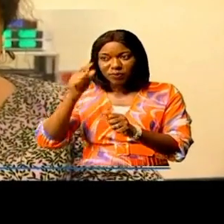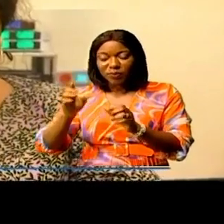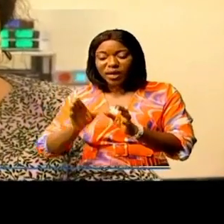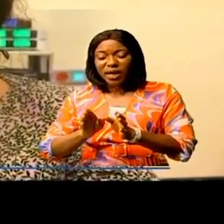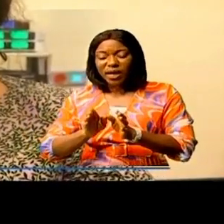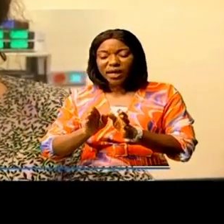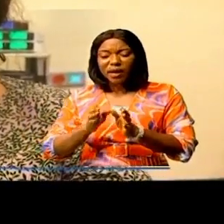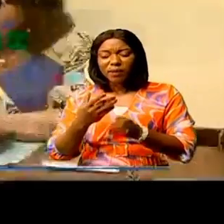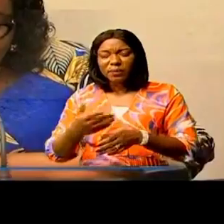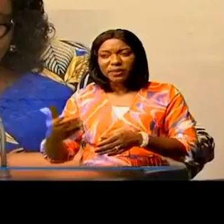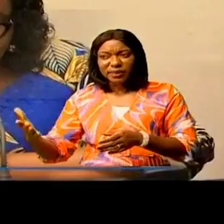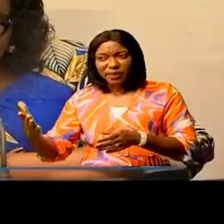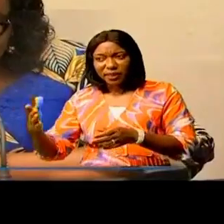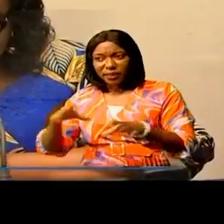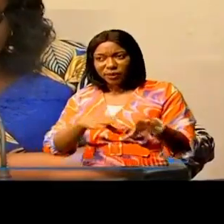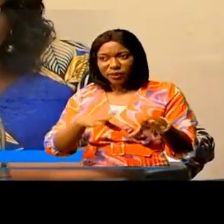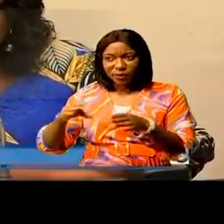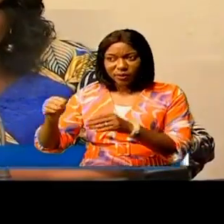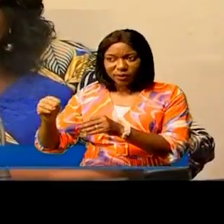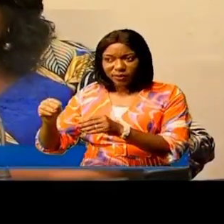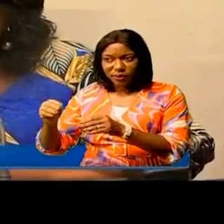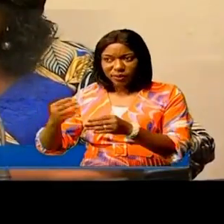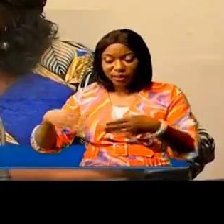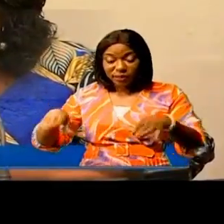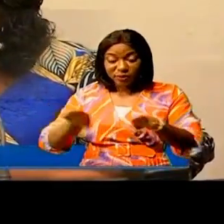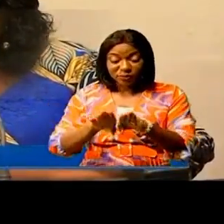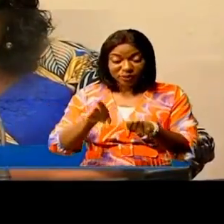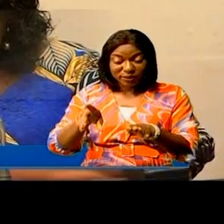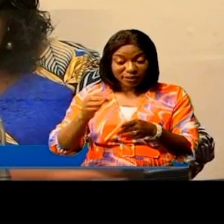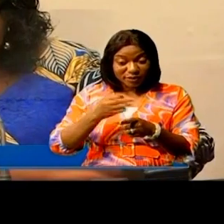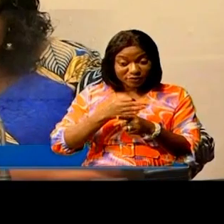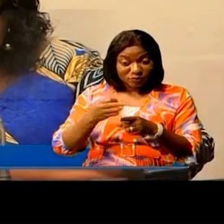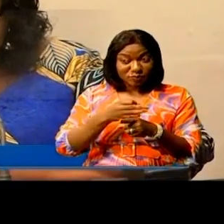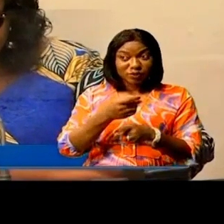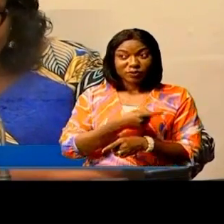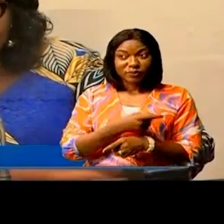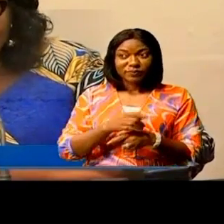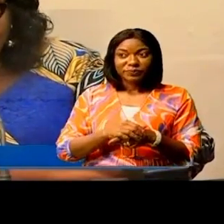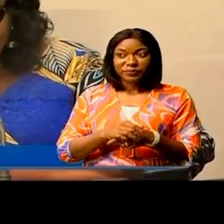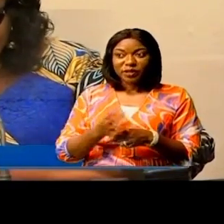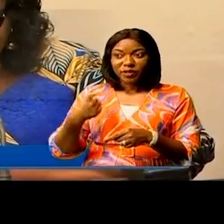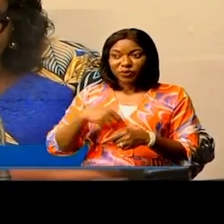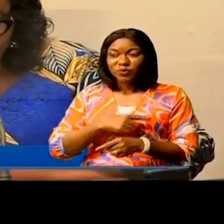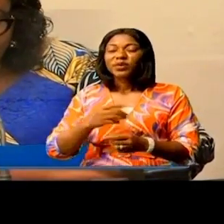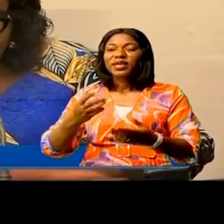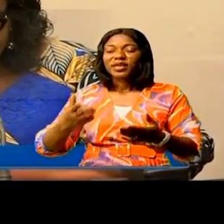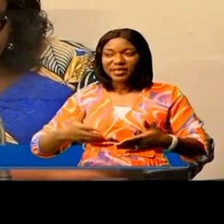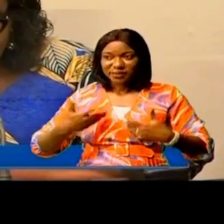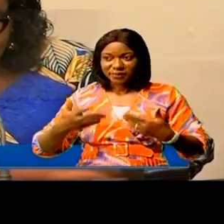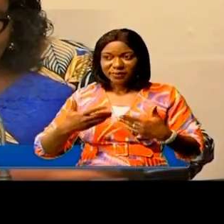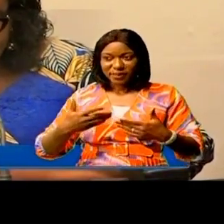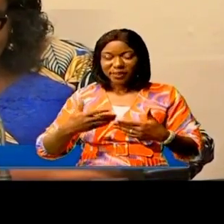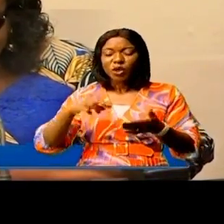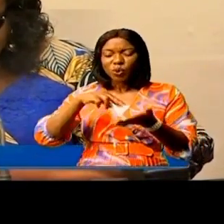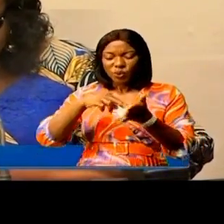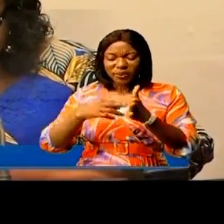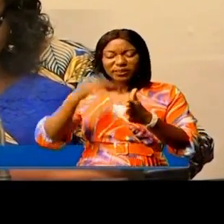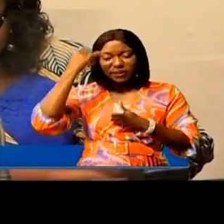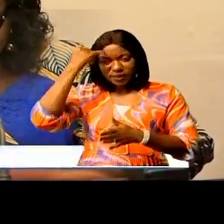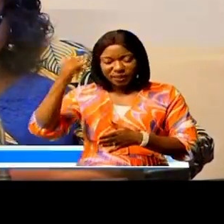du matériel électoral. À la clôture de cette formation, je suis convaincue que